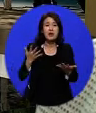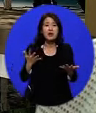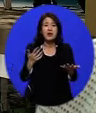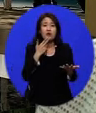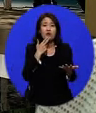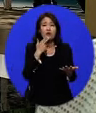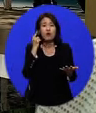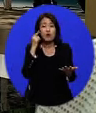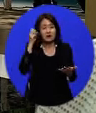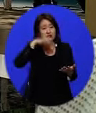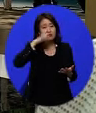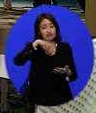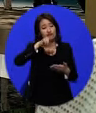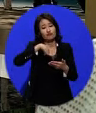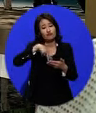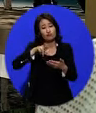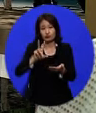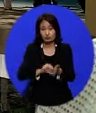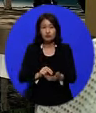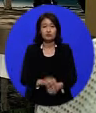왜? 그냥 읽었으니까.